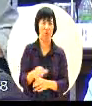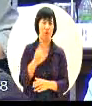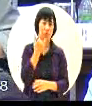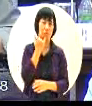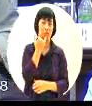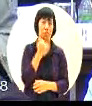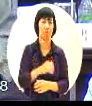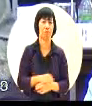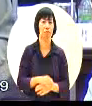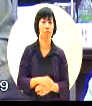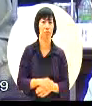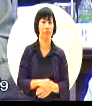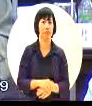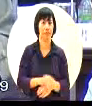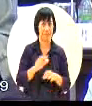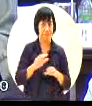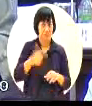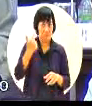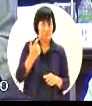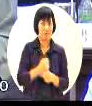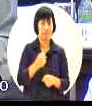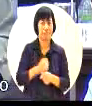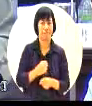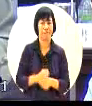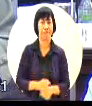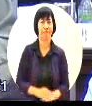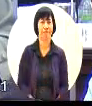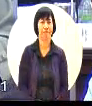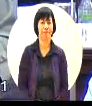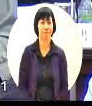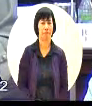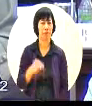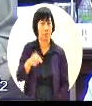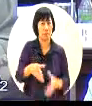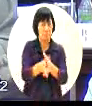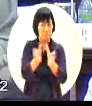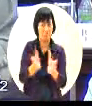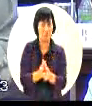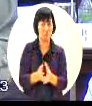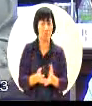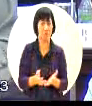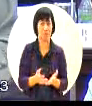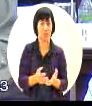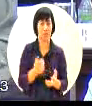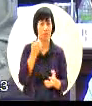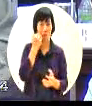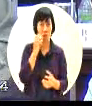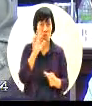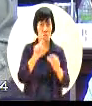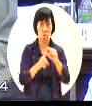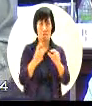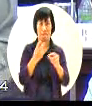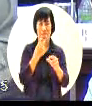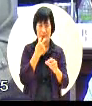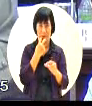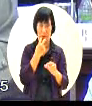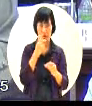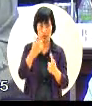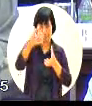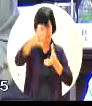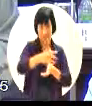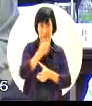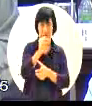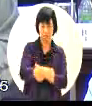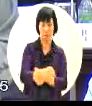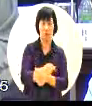度看来今年来处理。啊，我希望讲这个部分，主要中央啊核定、确定伊